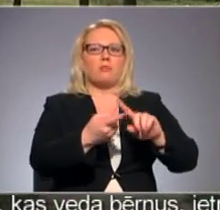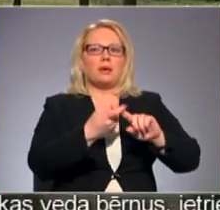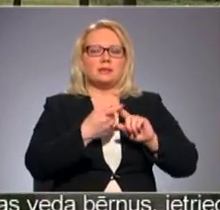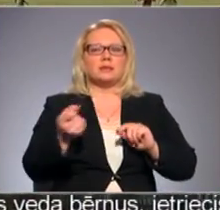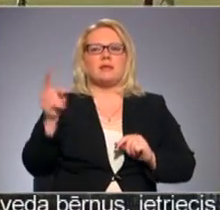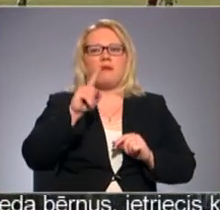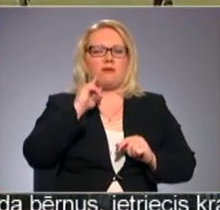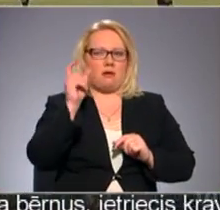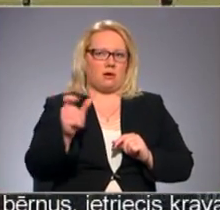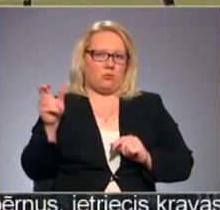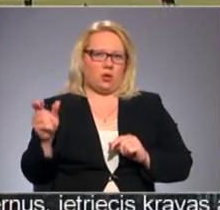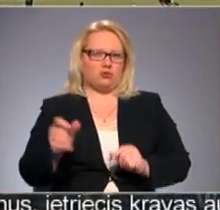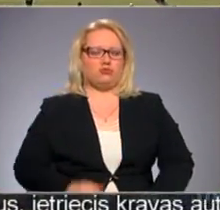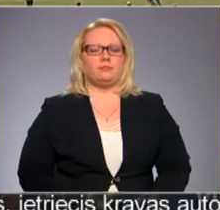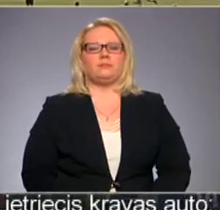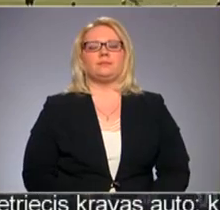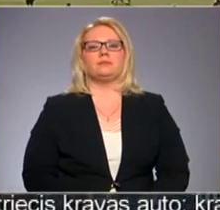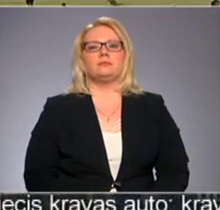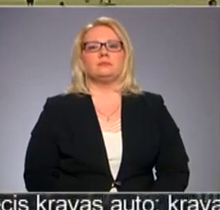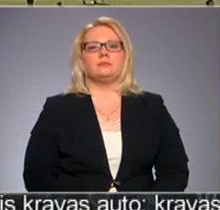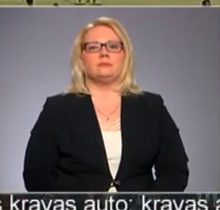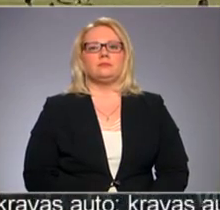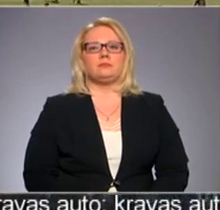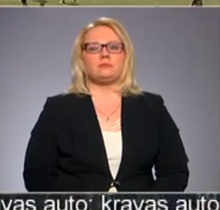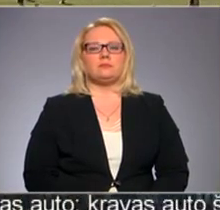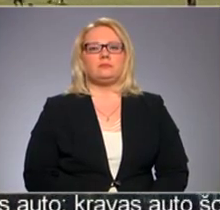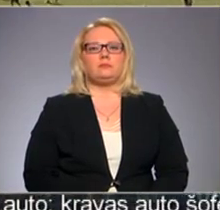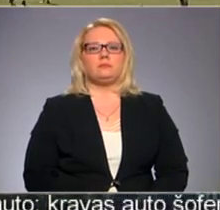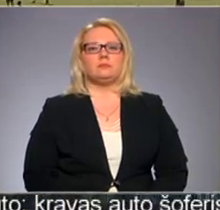vairāk jauniešu. Oskars Brasliņš, Arturs Gruzdiņš, Vidzemes televīzija.